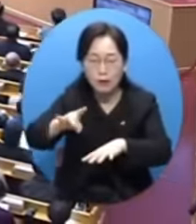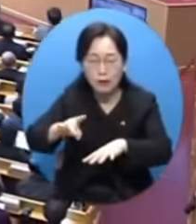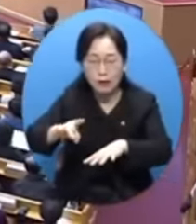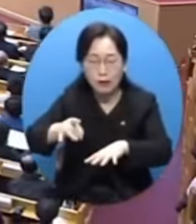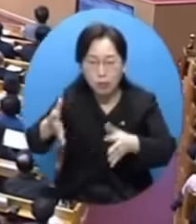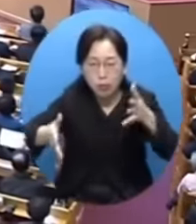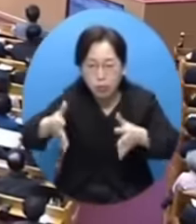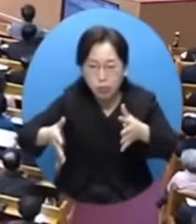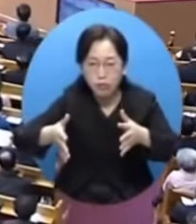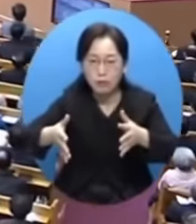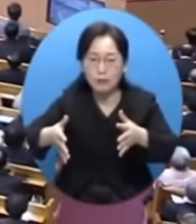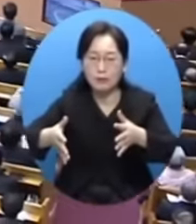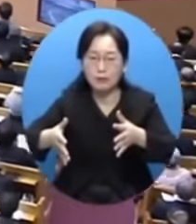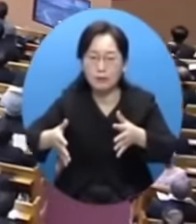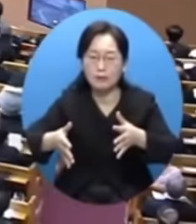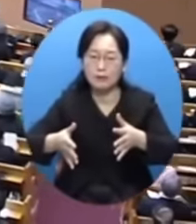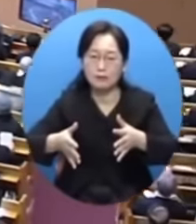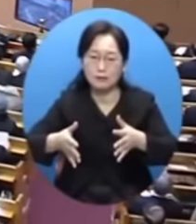다행히 그곳에